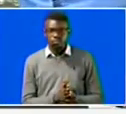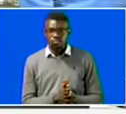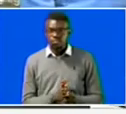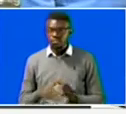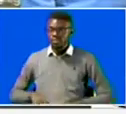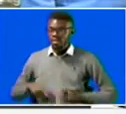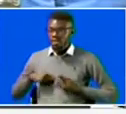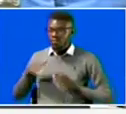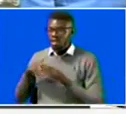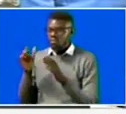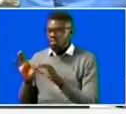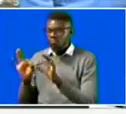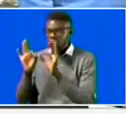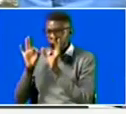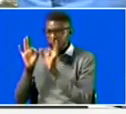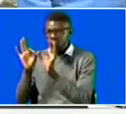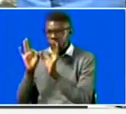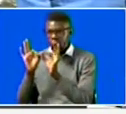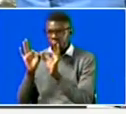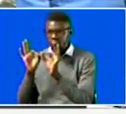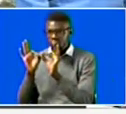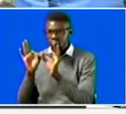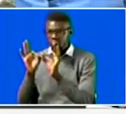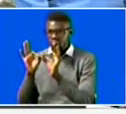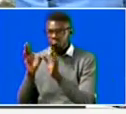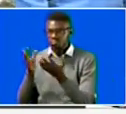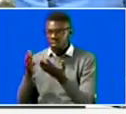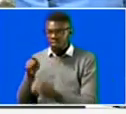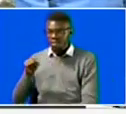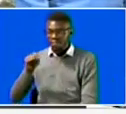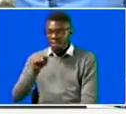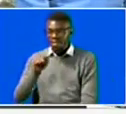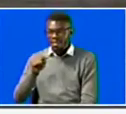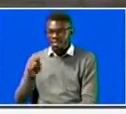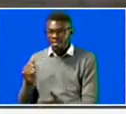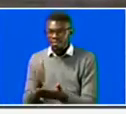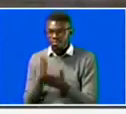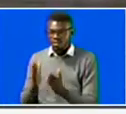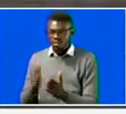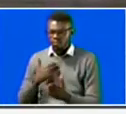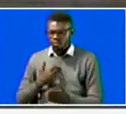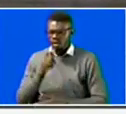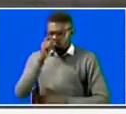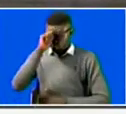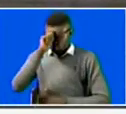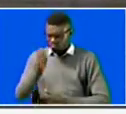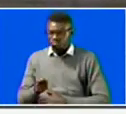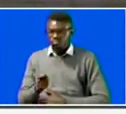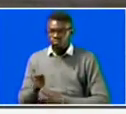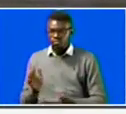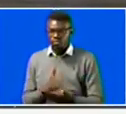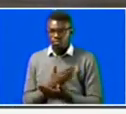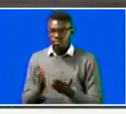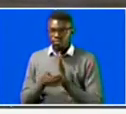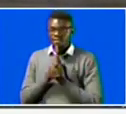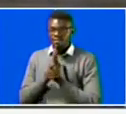nje iko sawa in terms of paying musicians what wana respect usanii, wana respect